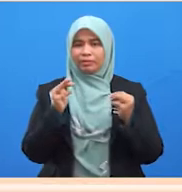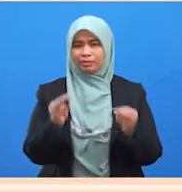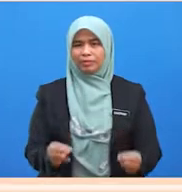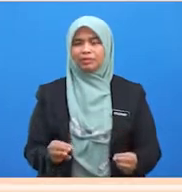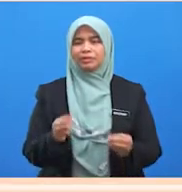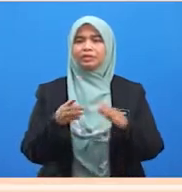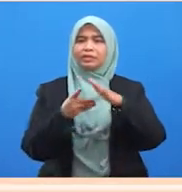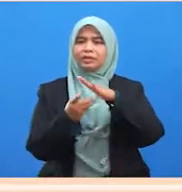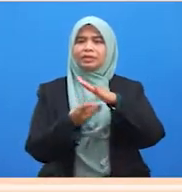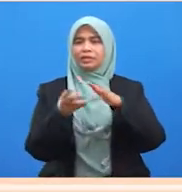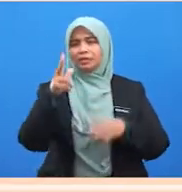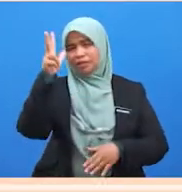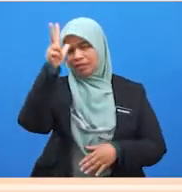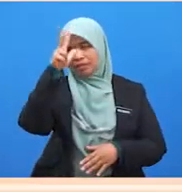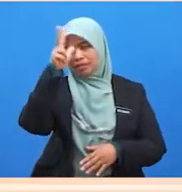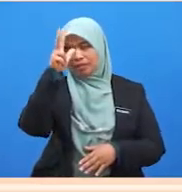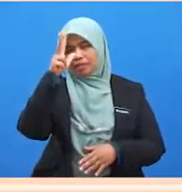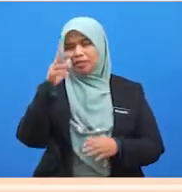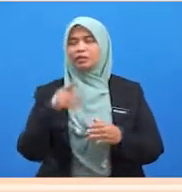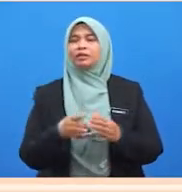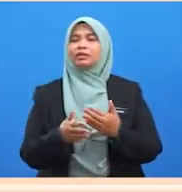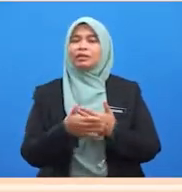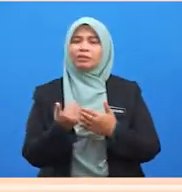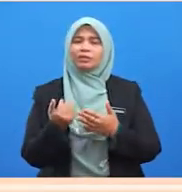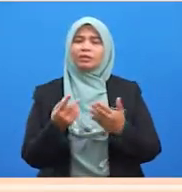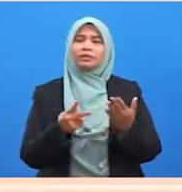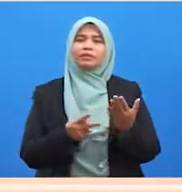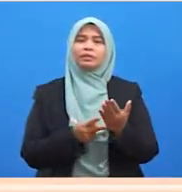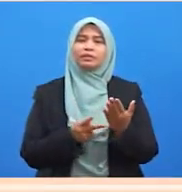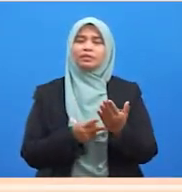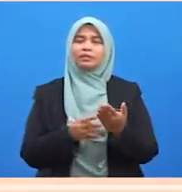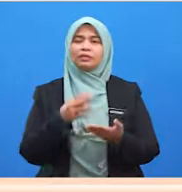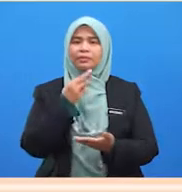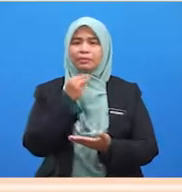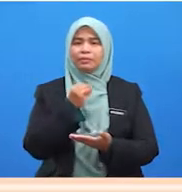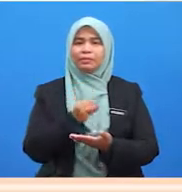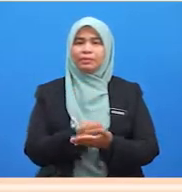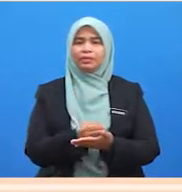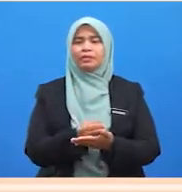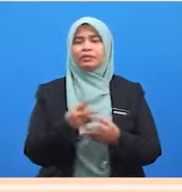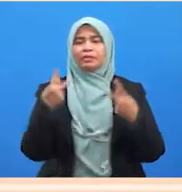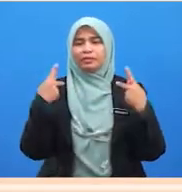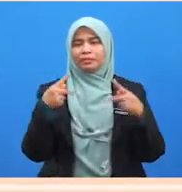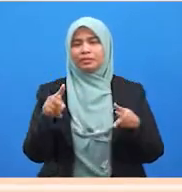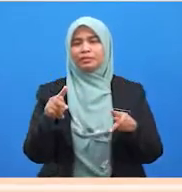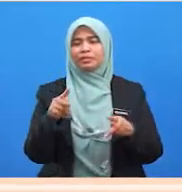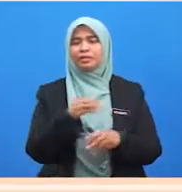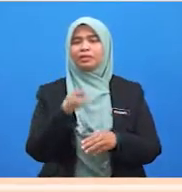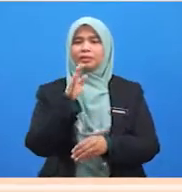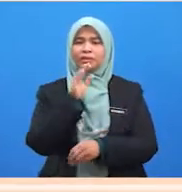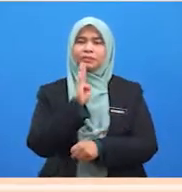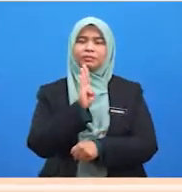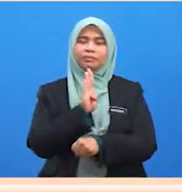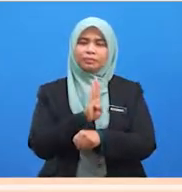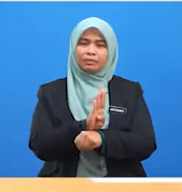kerajaan, infrastruktur, teknologi, modal, pasaran serta burung.